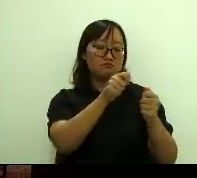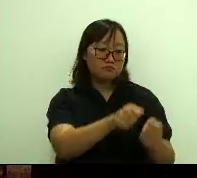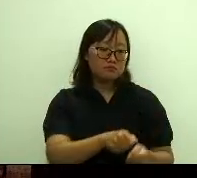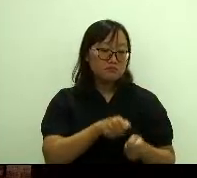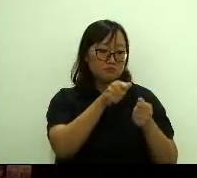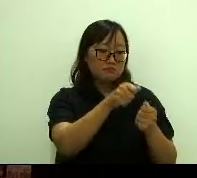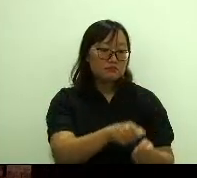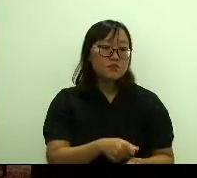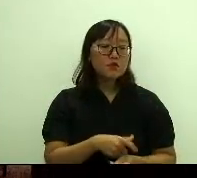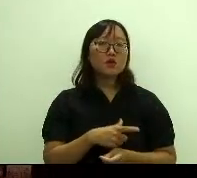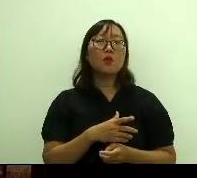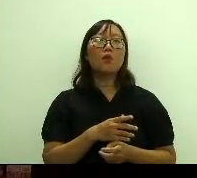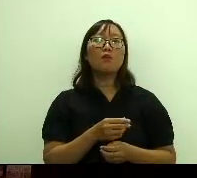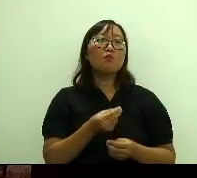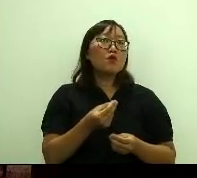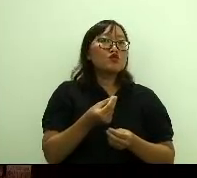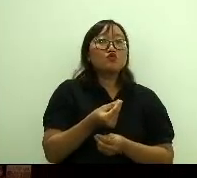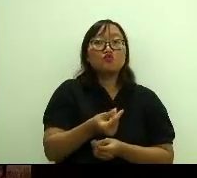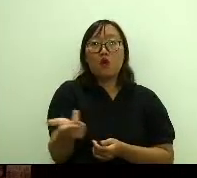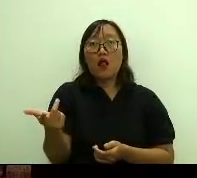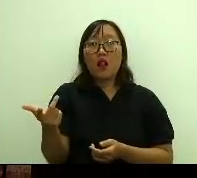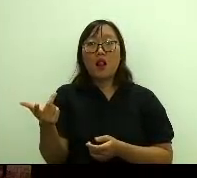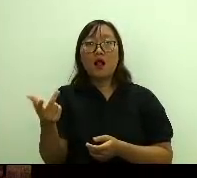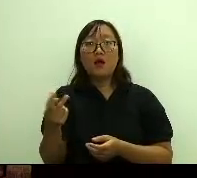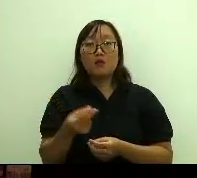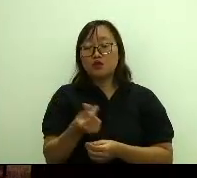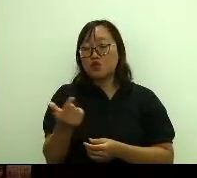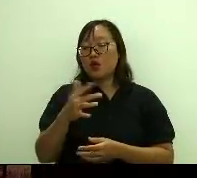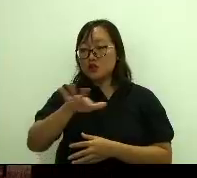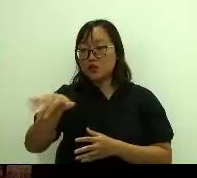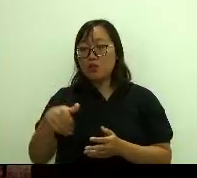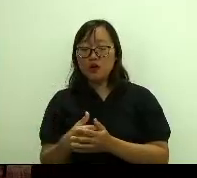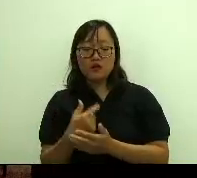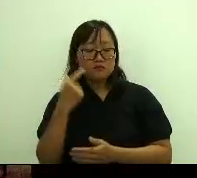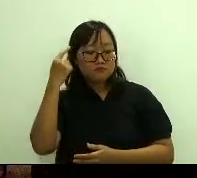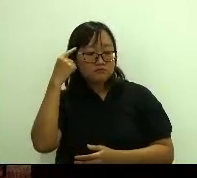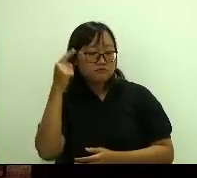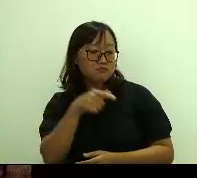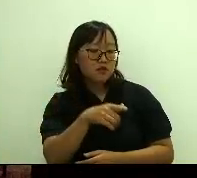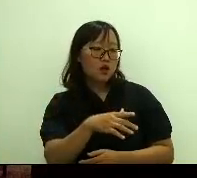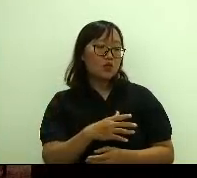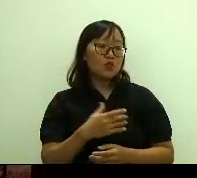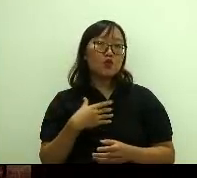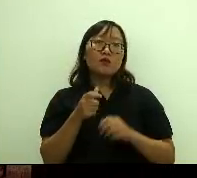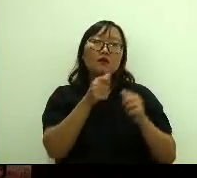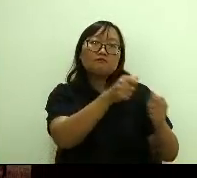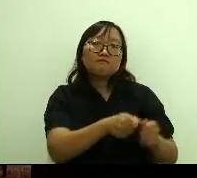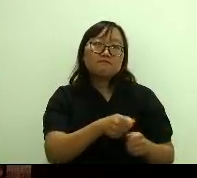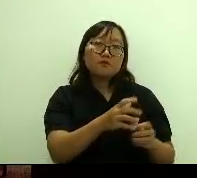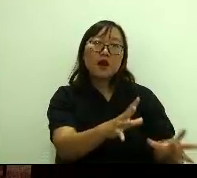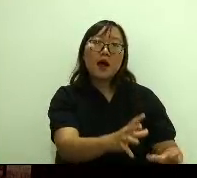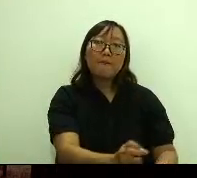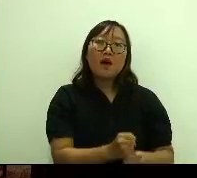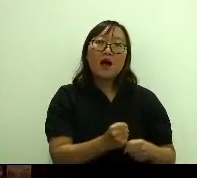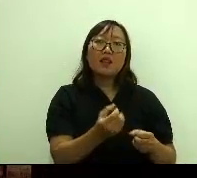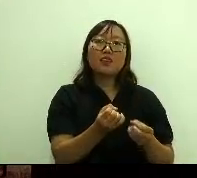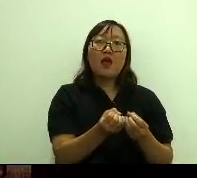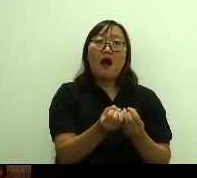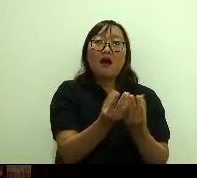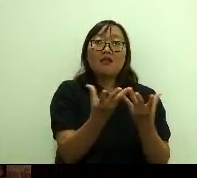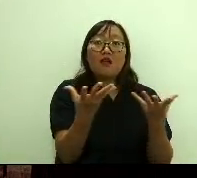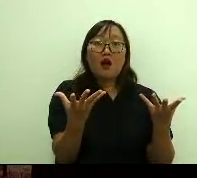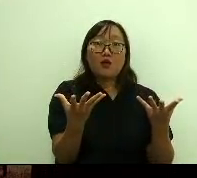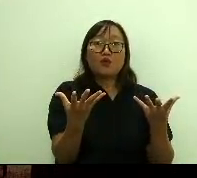terpendam di dalam ladang. Pedagang menjual semua yang dia miliki untuk